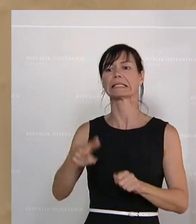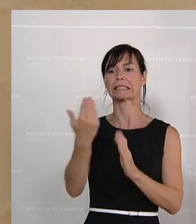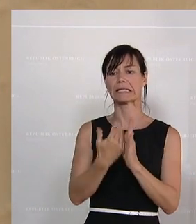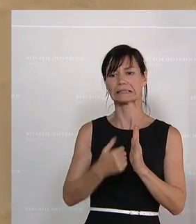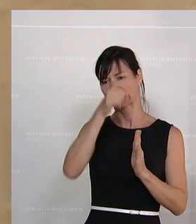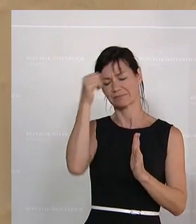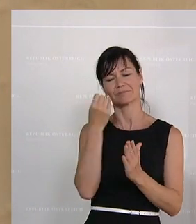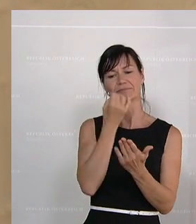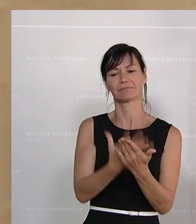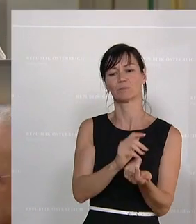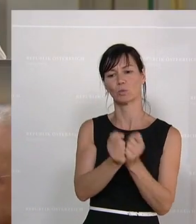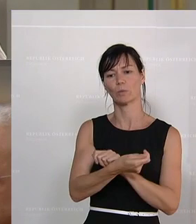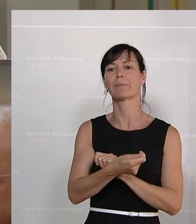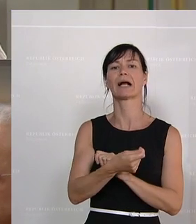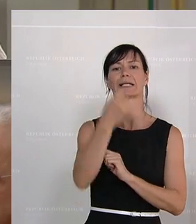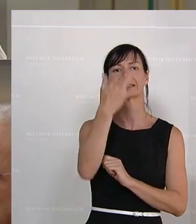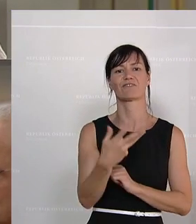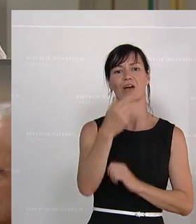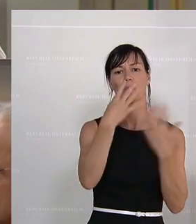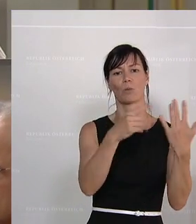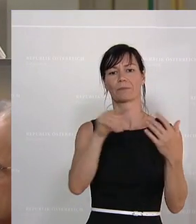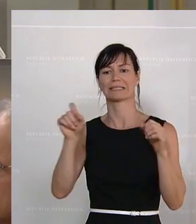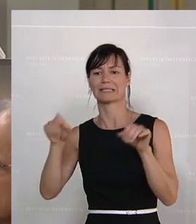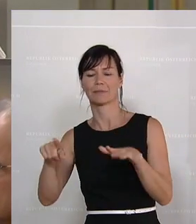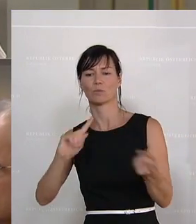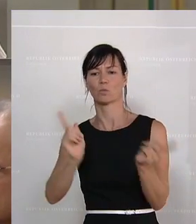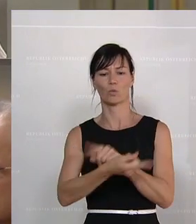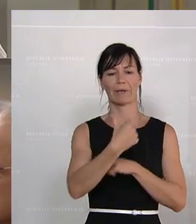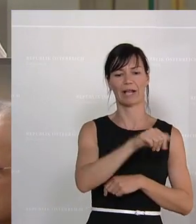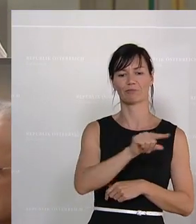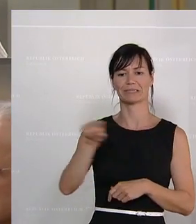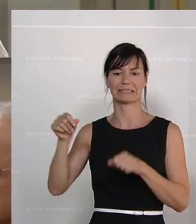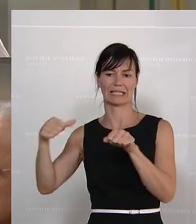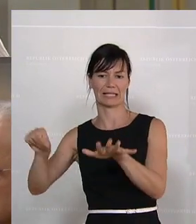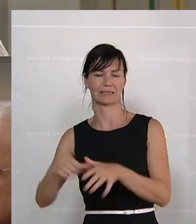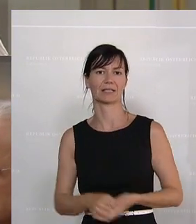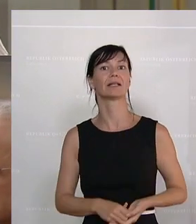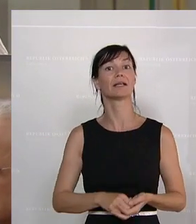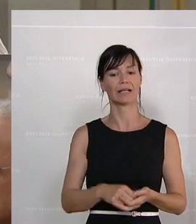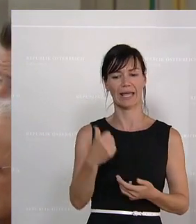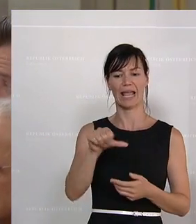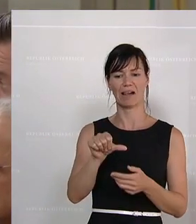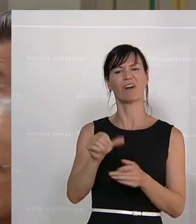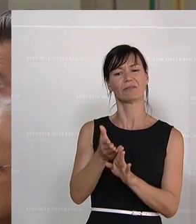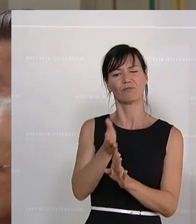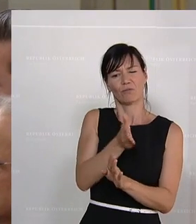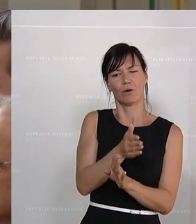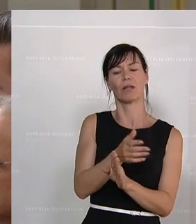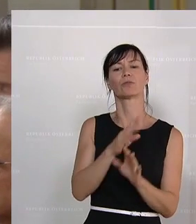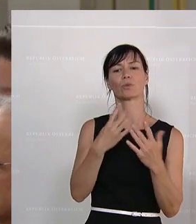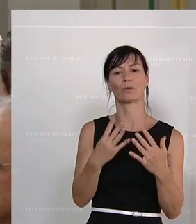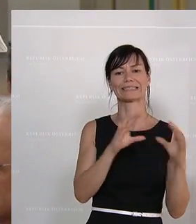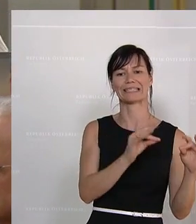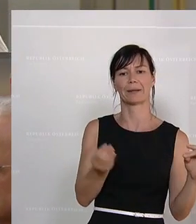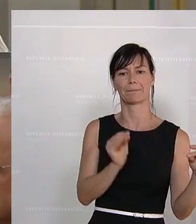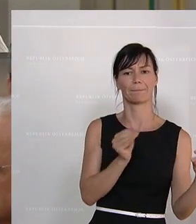erstens die bisherigen ziffer 9 bis 14 erhalten die bezeichnung 11 16 zweitens vor ziffer 11 werden folgende ziffern neun und zehn eingefügt